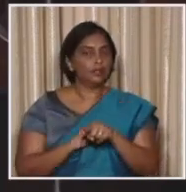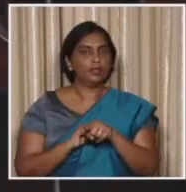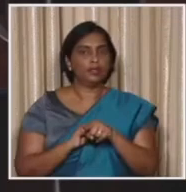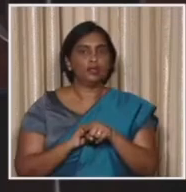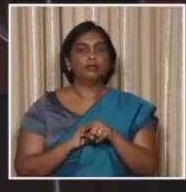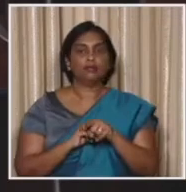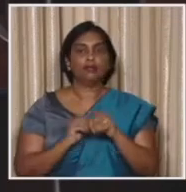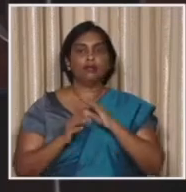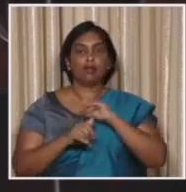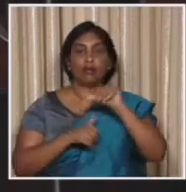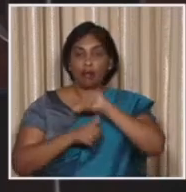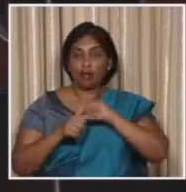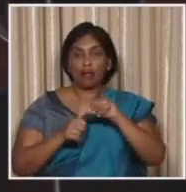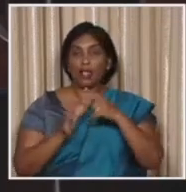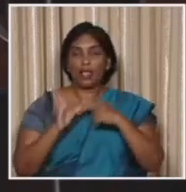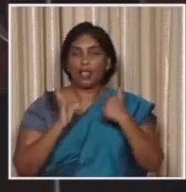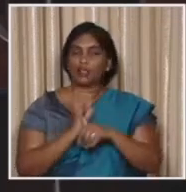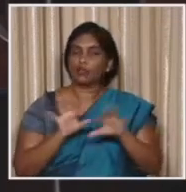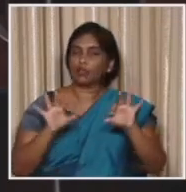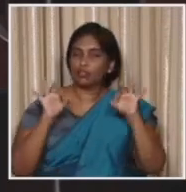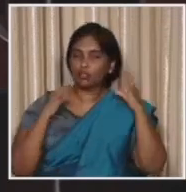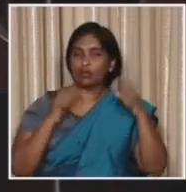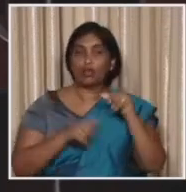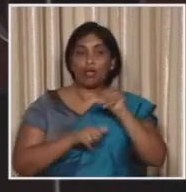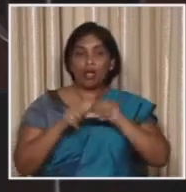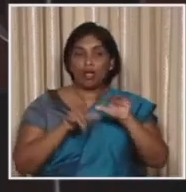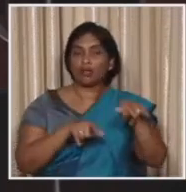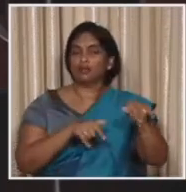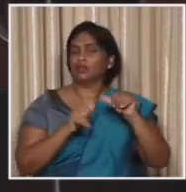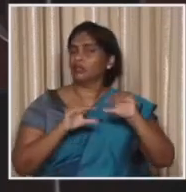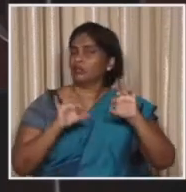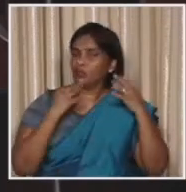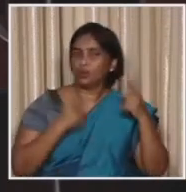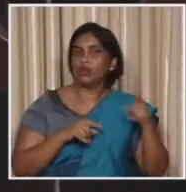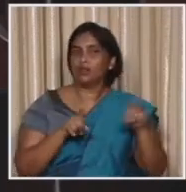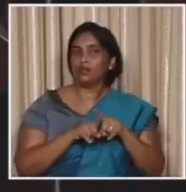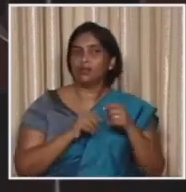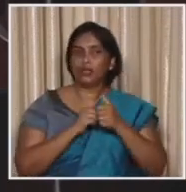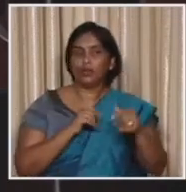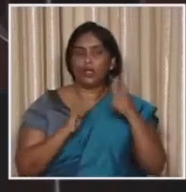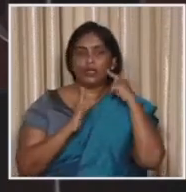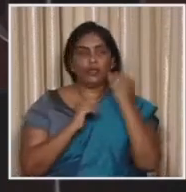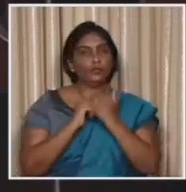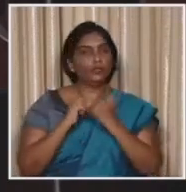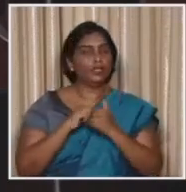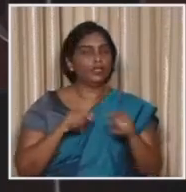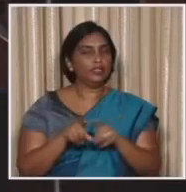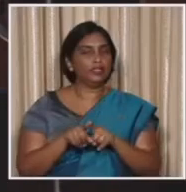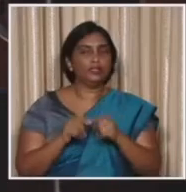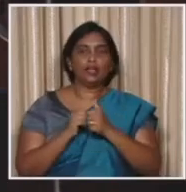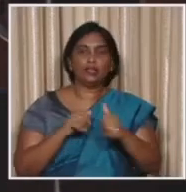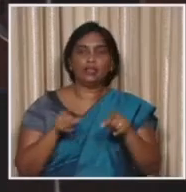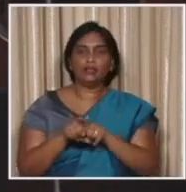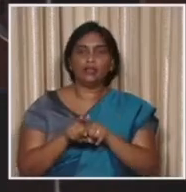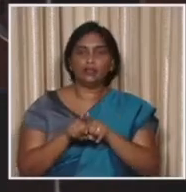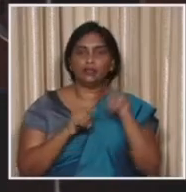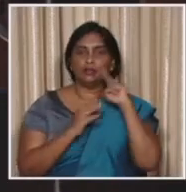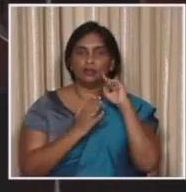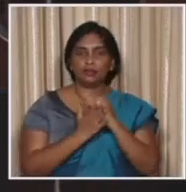ආයතනයක්. ඒ පනත දුර්වලයි, හදලා තියෙන ආයතනය දුර්වලයි. ඒ අක්‍රමිකතා සඳහා මග පාදන